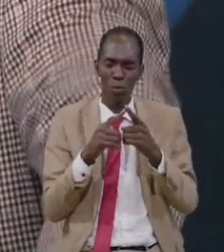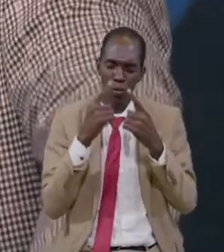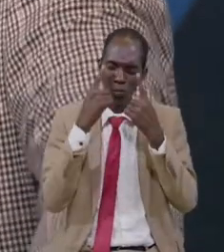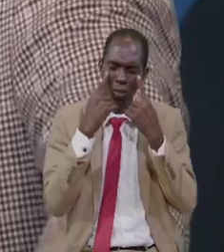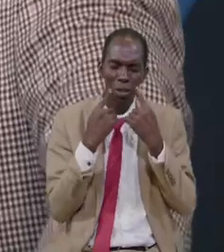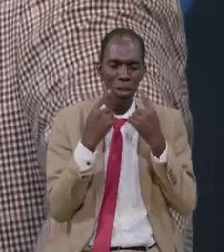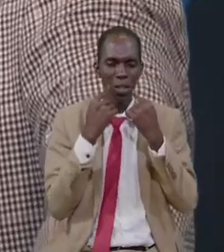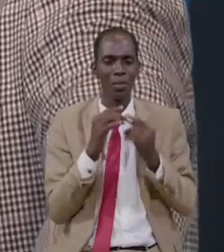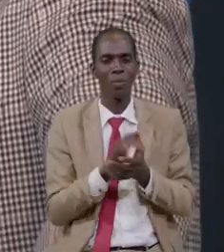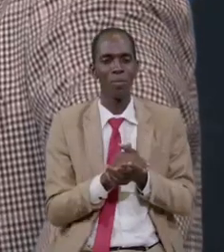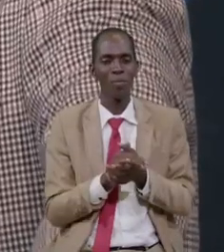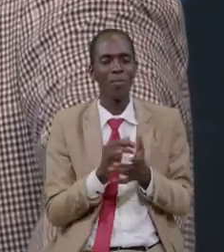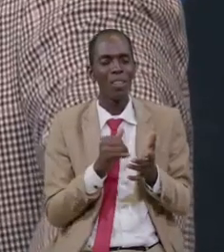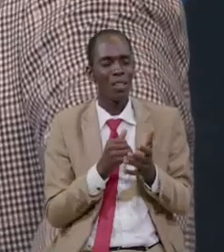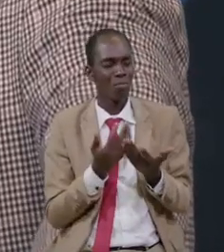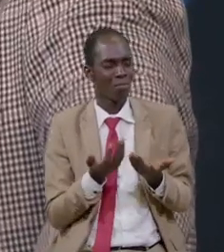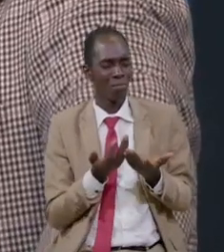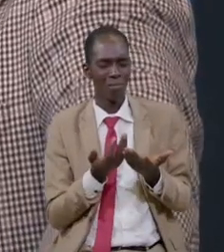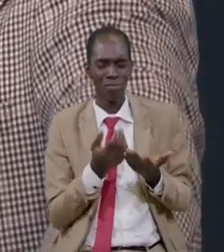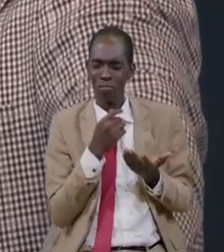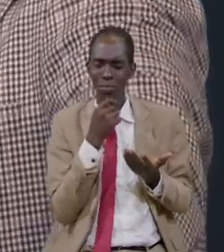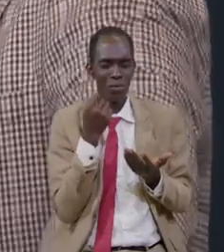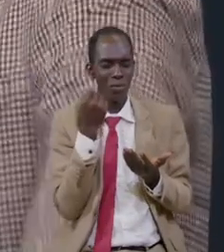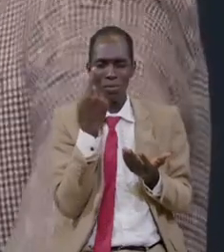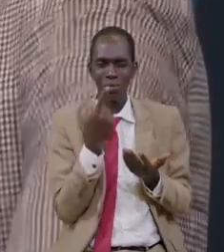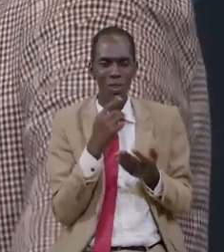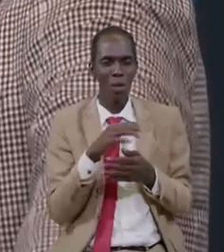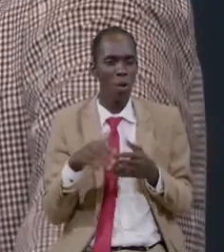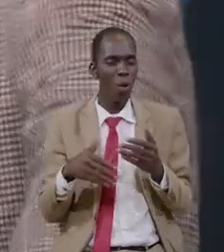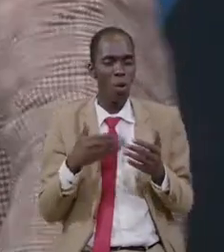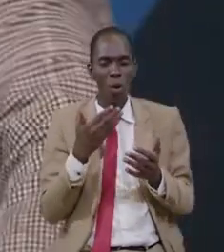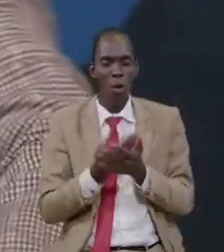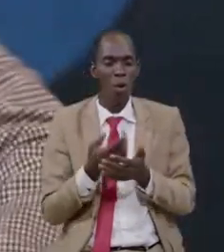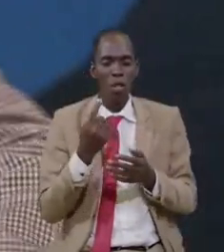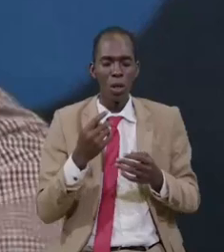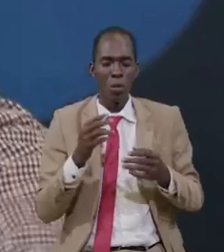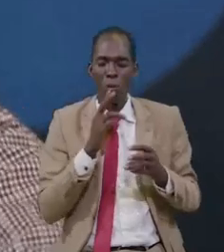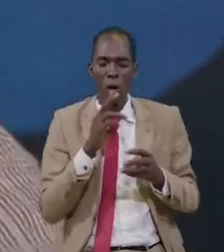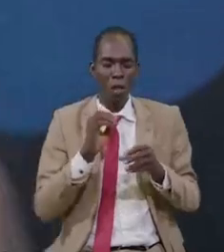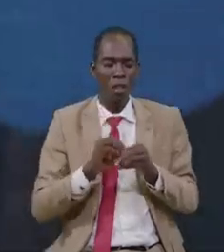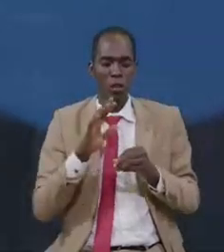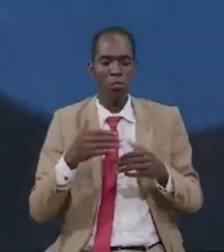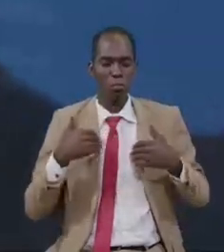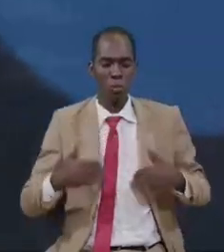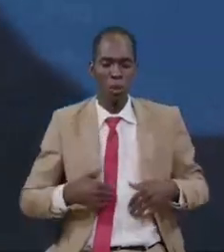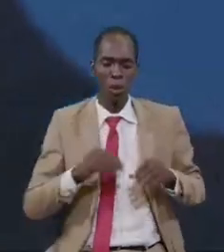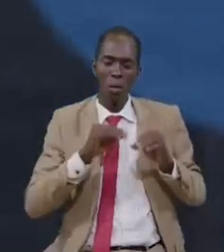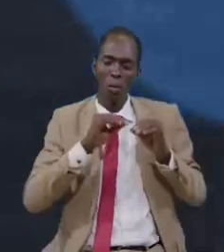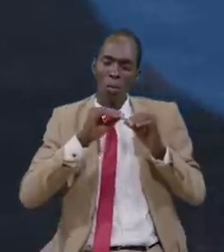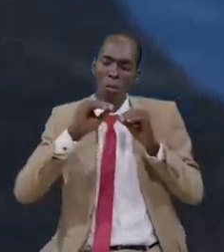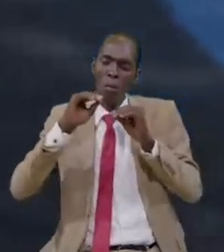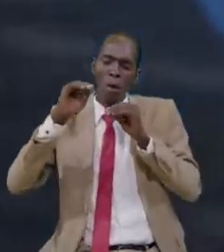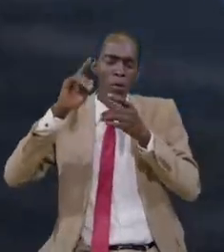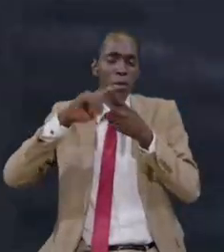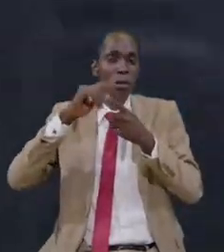pleurer. C'est comme toute l'eau de leur corps passe par leur cerveau et traverse leurs